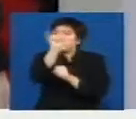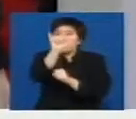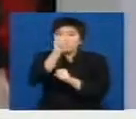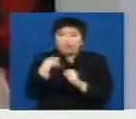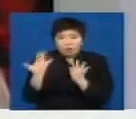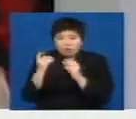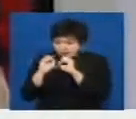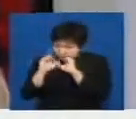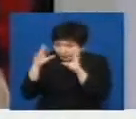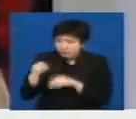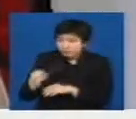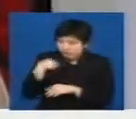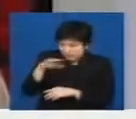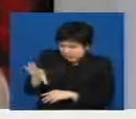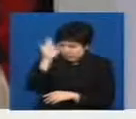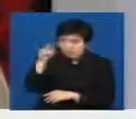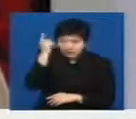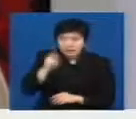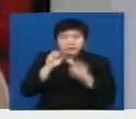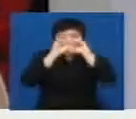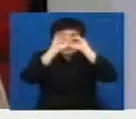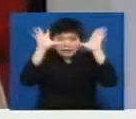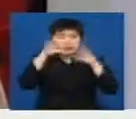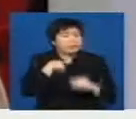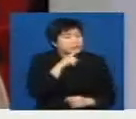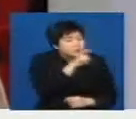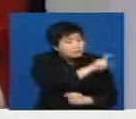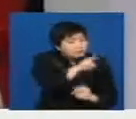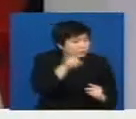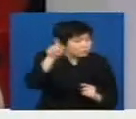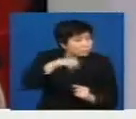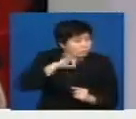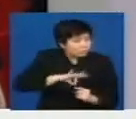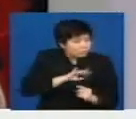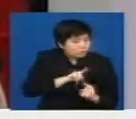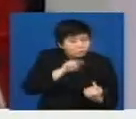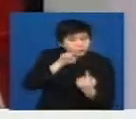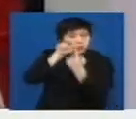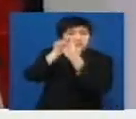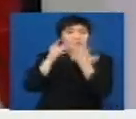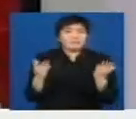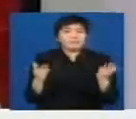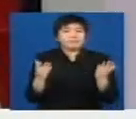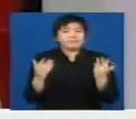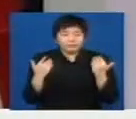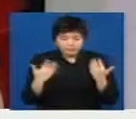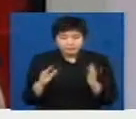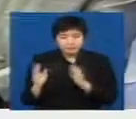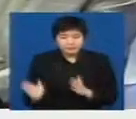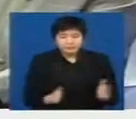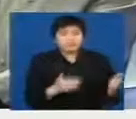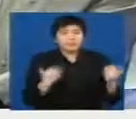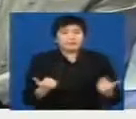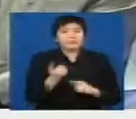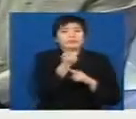่ซึ่งงานนี้เปิดให้ประชาชนดูจนถึงวันนี้วันสุดท้ายใช่ไหมเปิดให้ประชาชนวันที่สิบ 19 18สุดท้าย คือวันที่